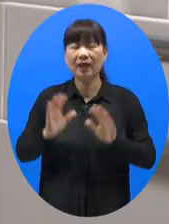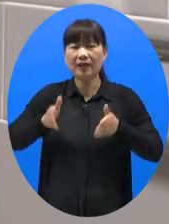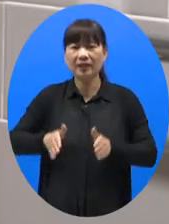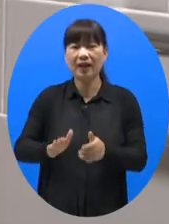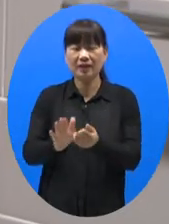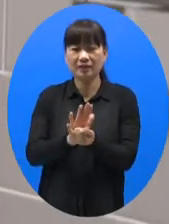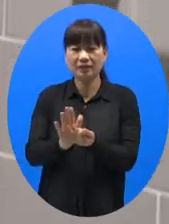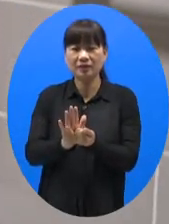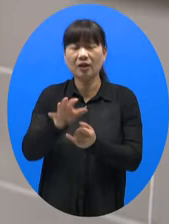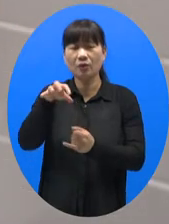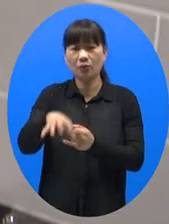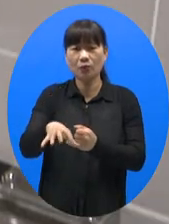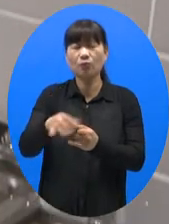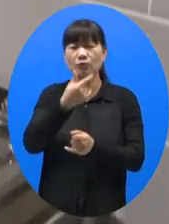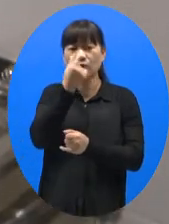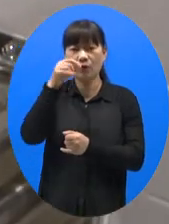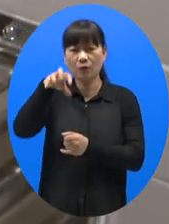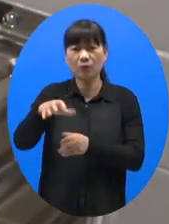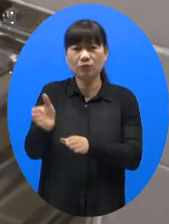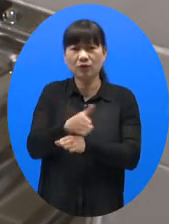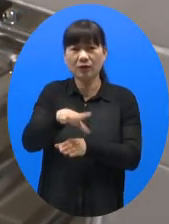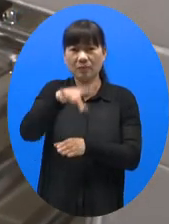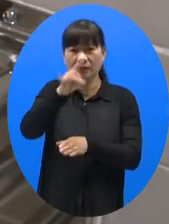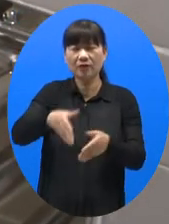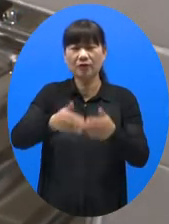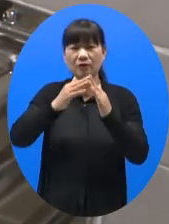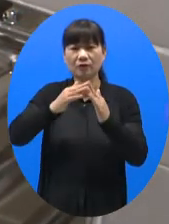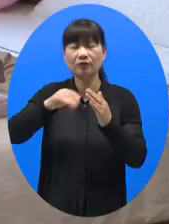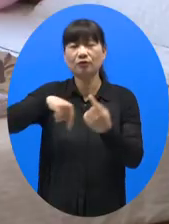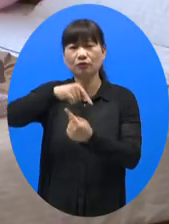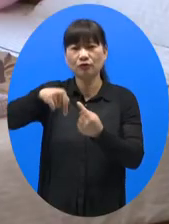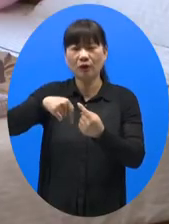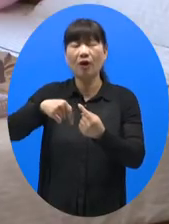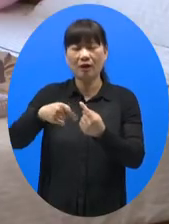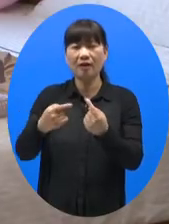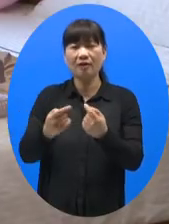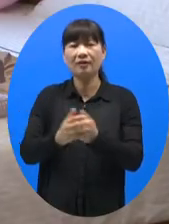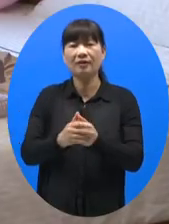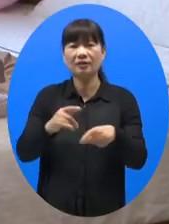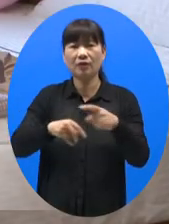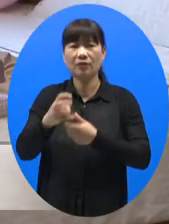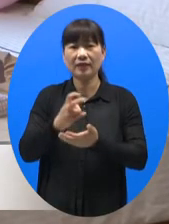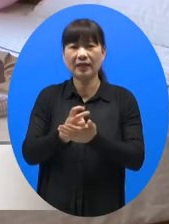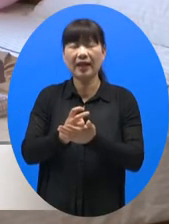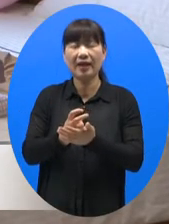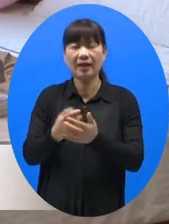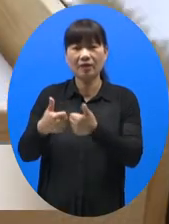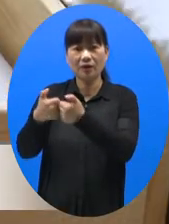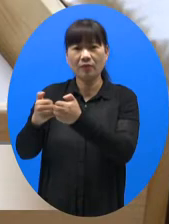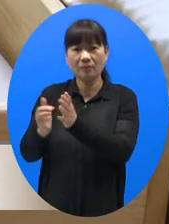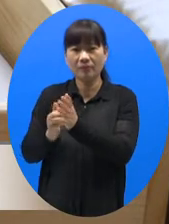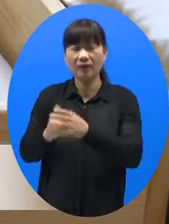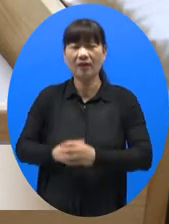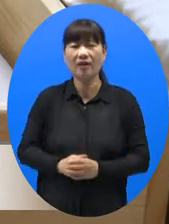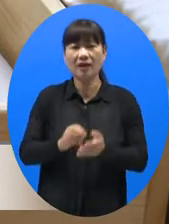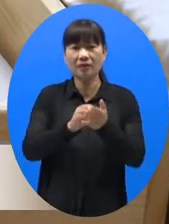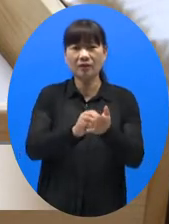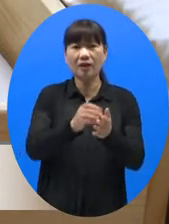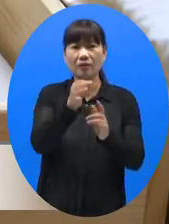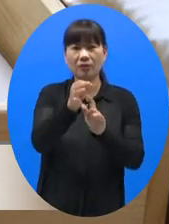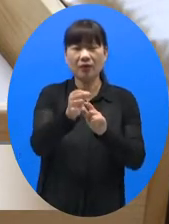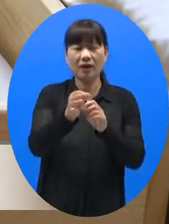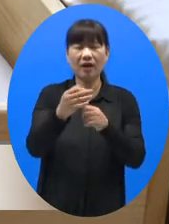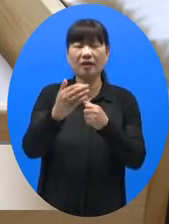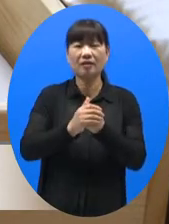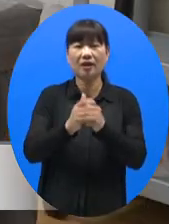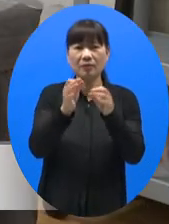산후조리원 시설이 부족한 시군부터 우선적으로 설치 운영하는 방향이 거론됐습니다. 입소요금 감면도 셋째 자녀부터